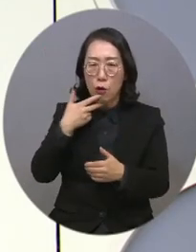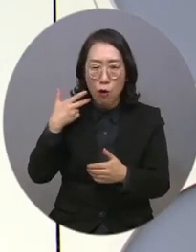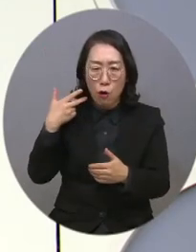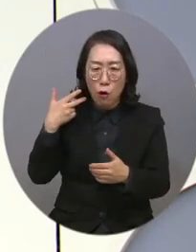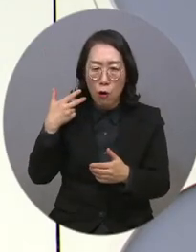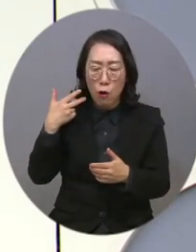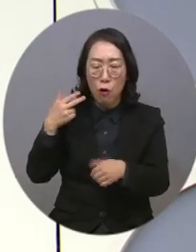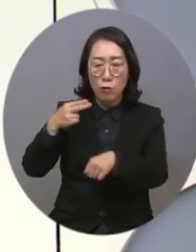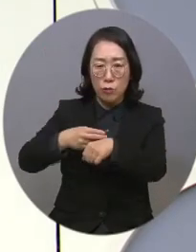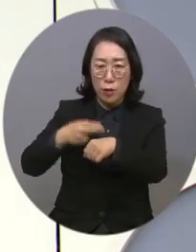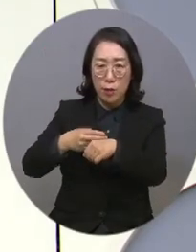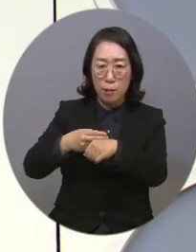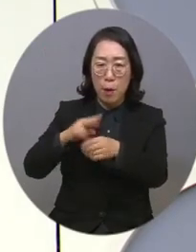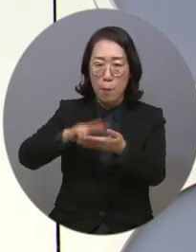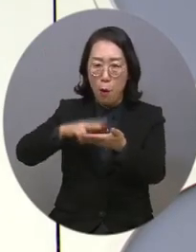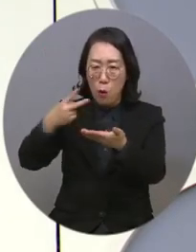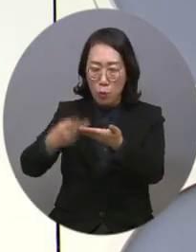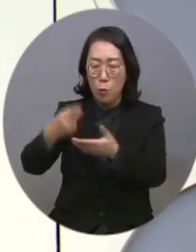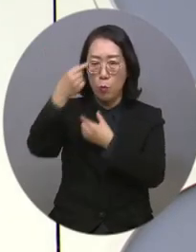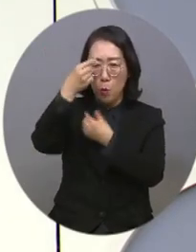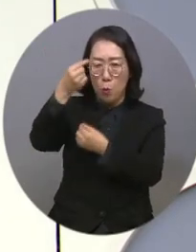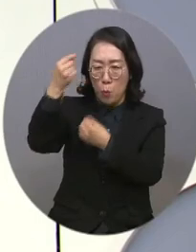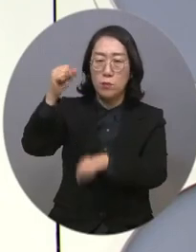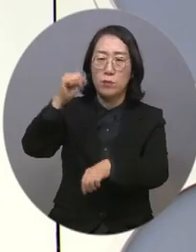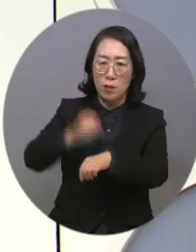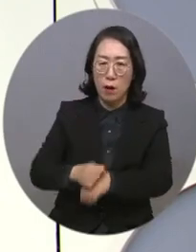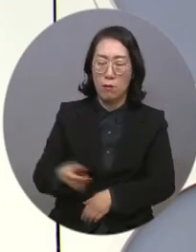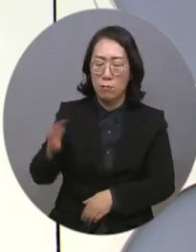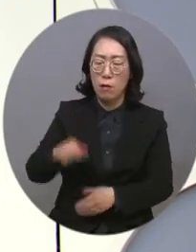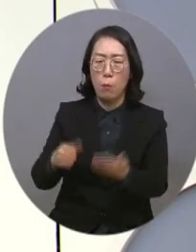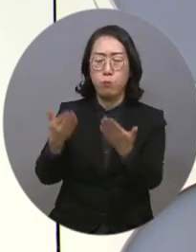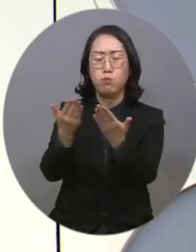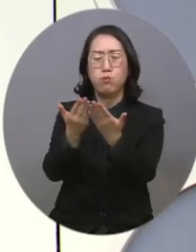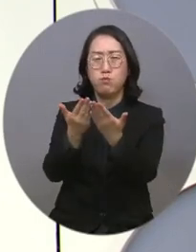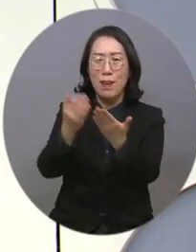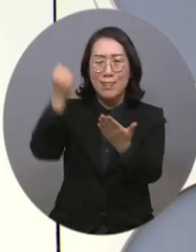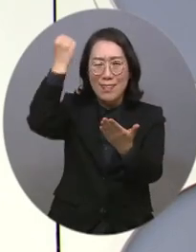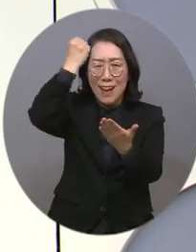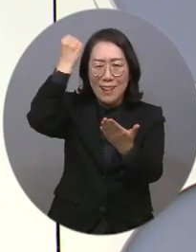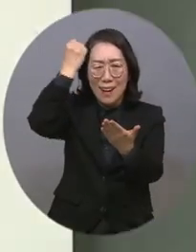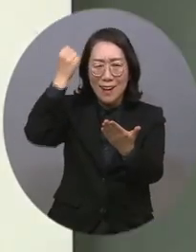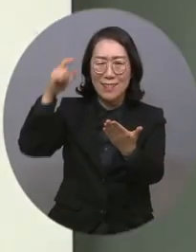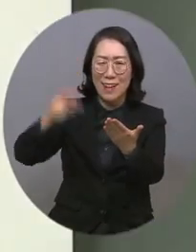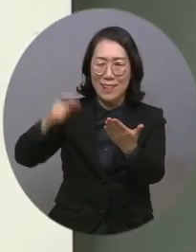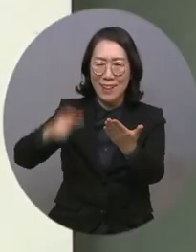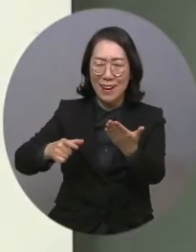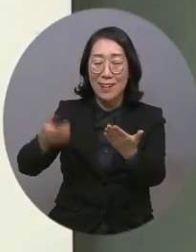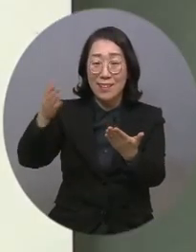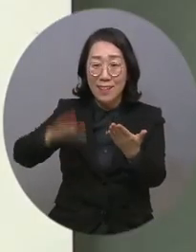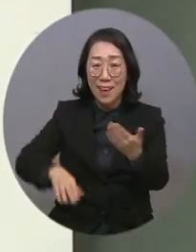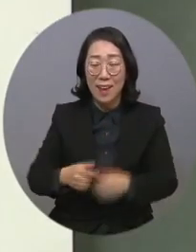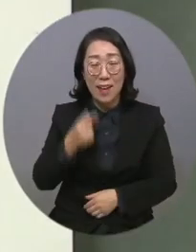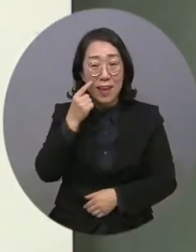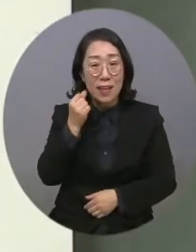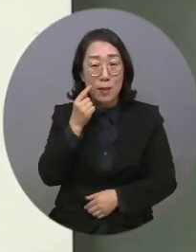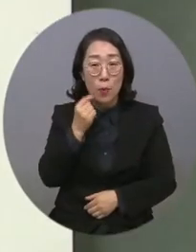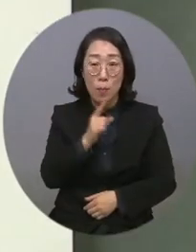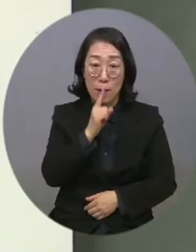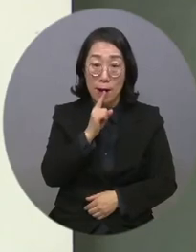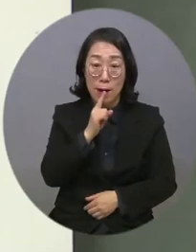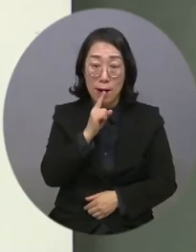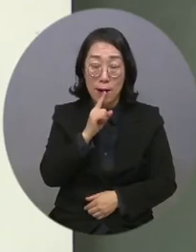거는 물론 잘했겠죠. 우리가 읽으면 좀 힘들었어요. 그런데 우리 일제시대 때 일본어에서 한국말로 번역한 그